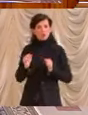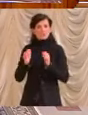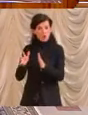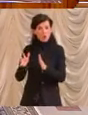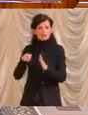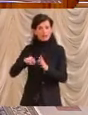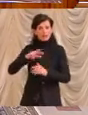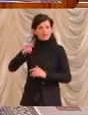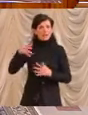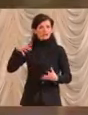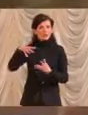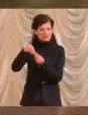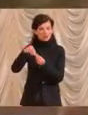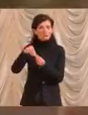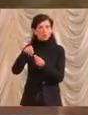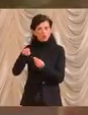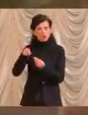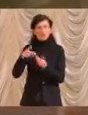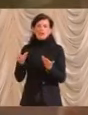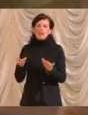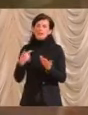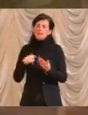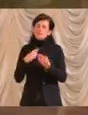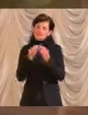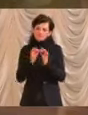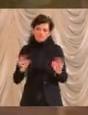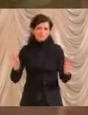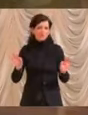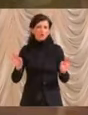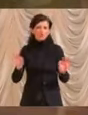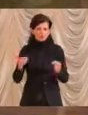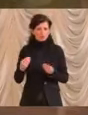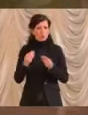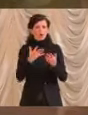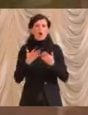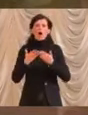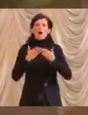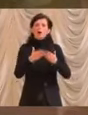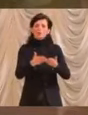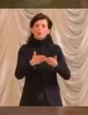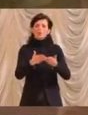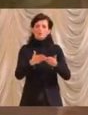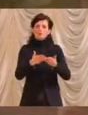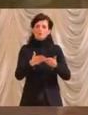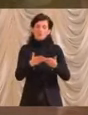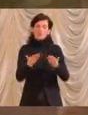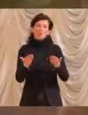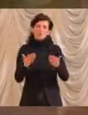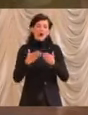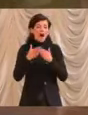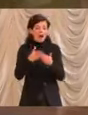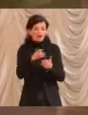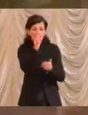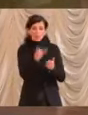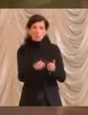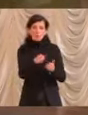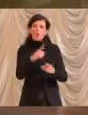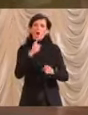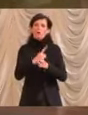settore, noi rendiamo disponibili delle risorse immediate per consentire a chi ne ha bisogno di accedere